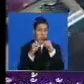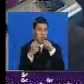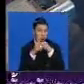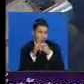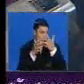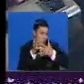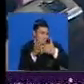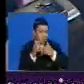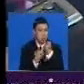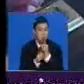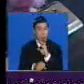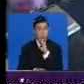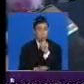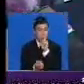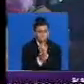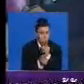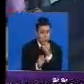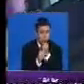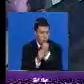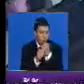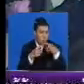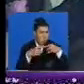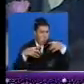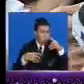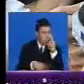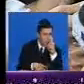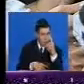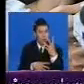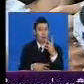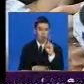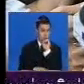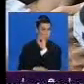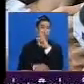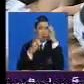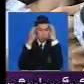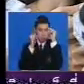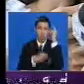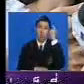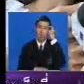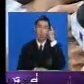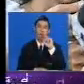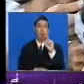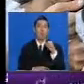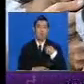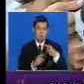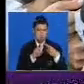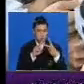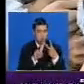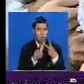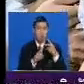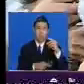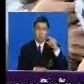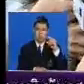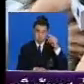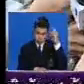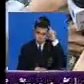งานซึ่งหากพบว่ามีการขัดขวางการทำงานขอให้แจ้งนายกรัฐมนตรีทราบด้วยเช่นเดียวกับนายสุเทพเทือกสุบรรณที่สั่ง